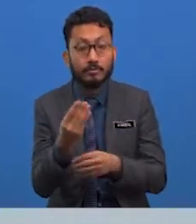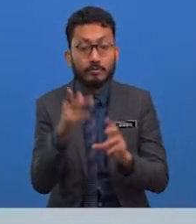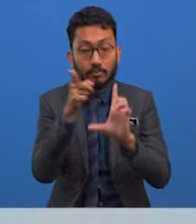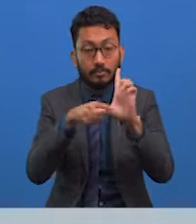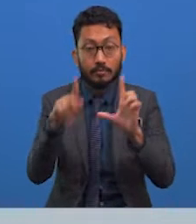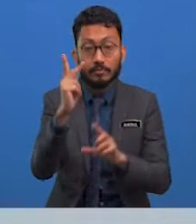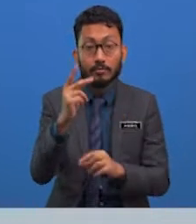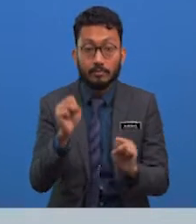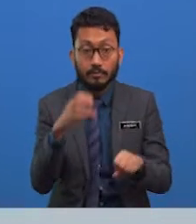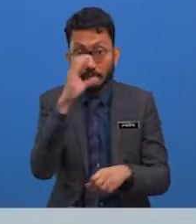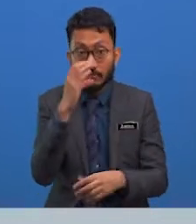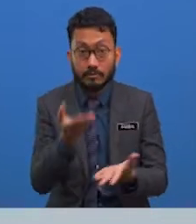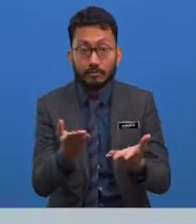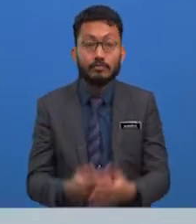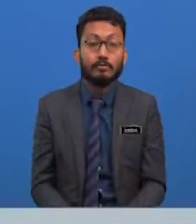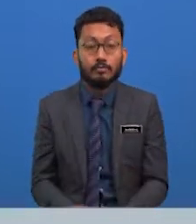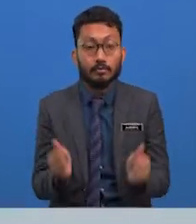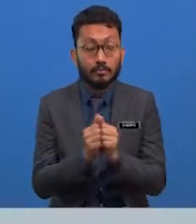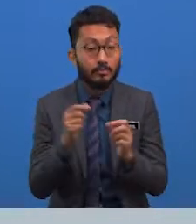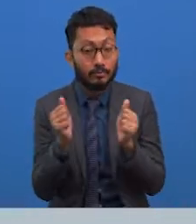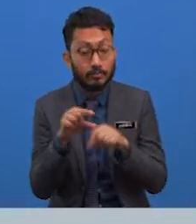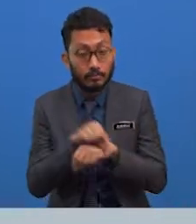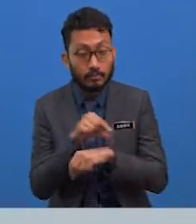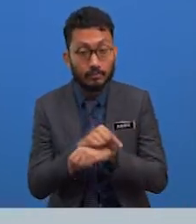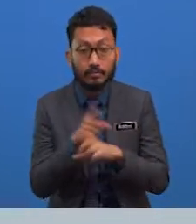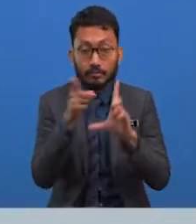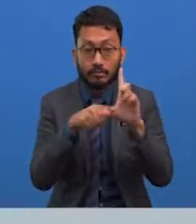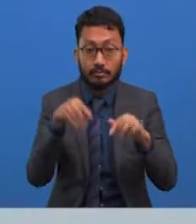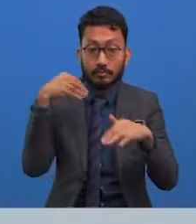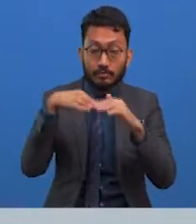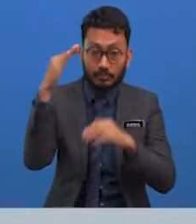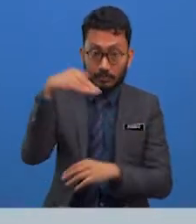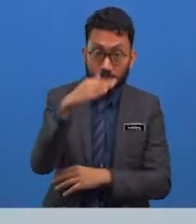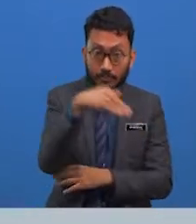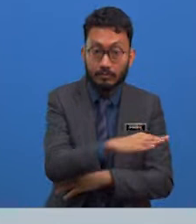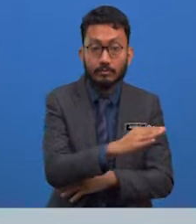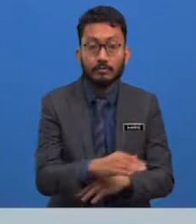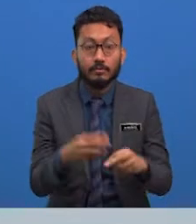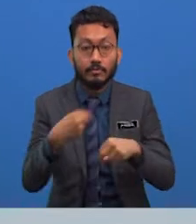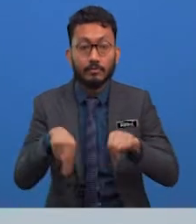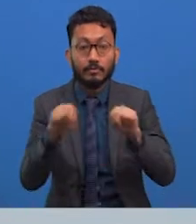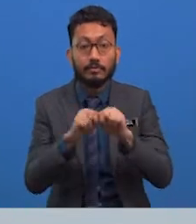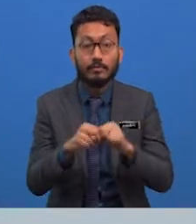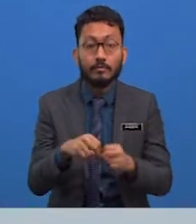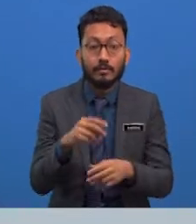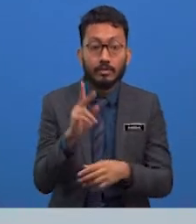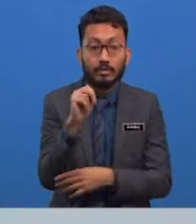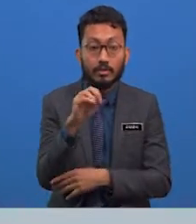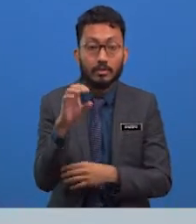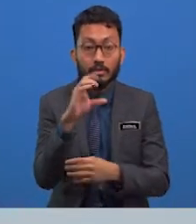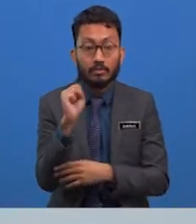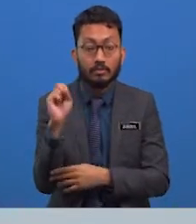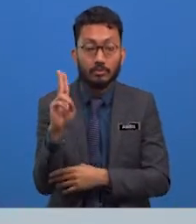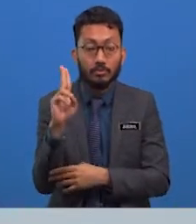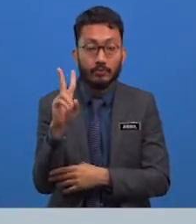sama? Tepat sekali. Dengan menggunakan ciri sudut selang seli, nilai sudut K bersamaan dengan nilai